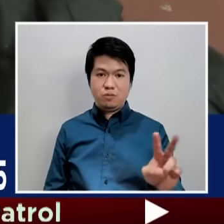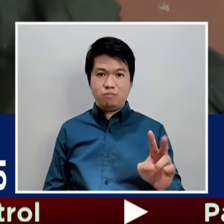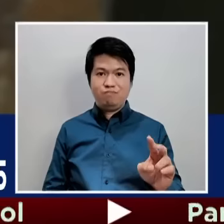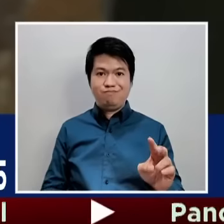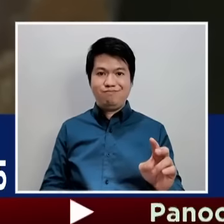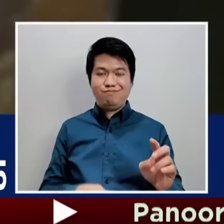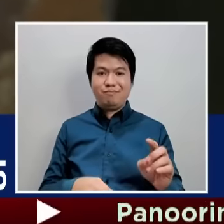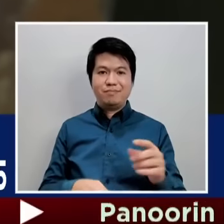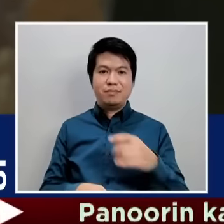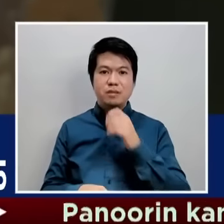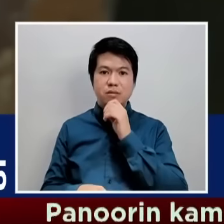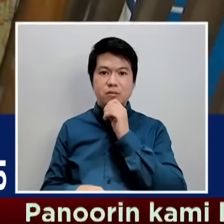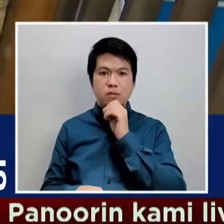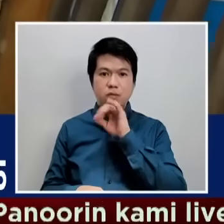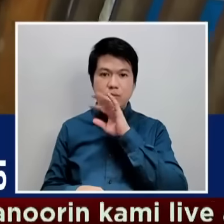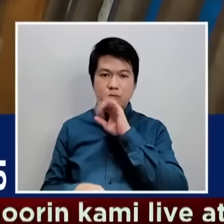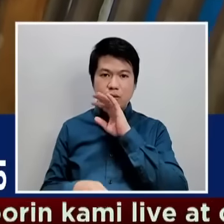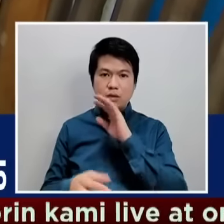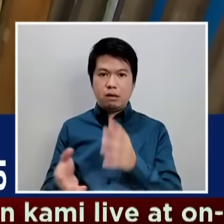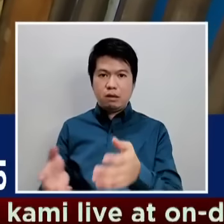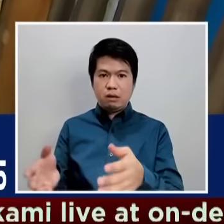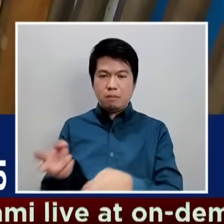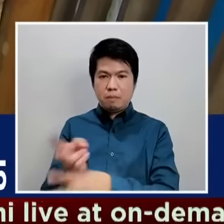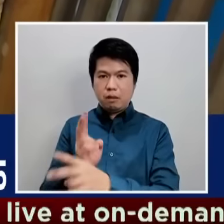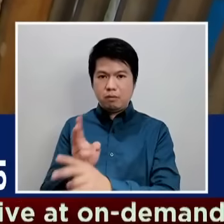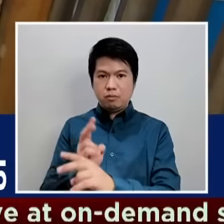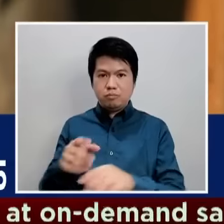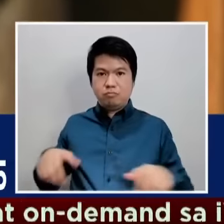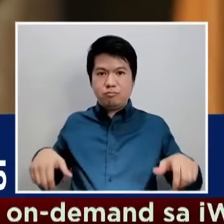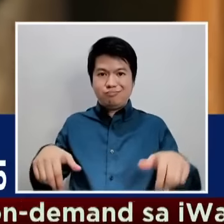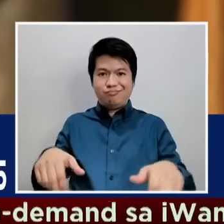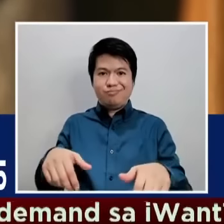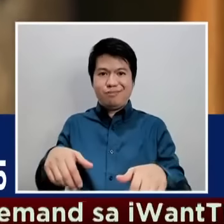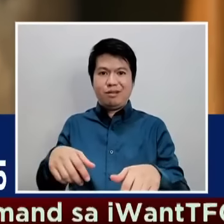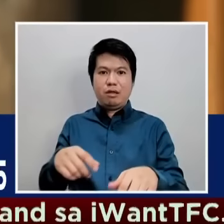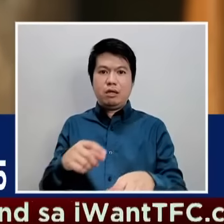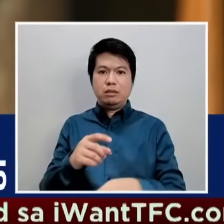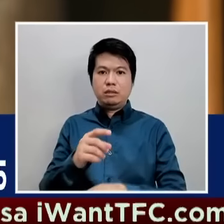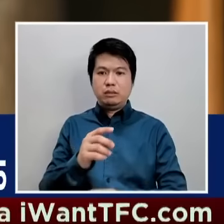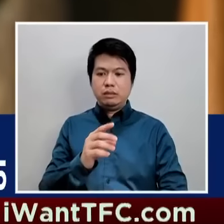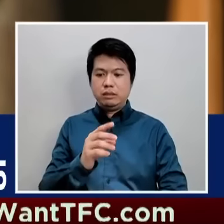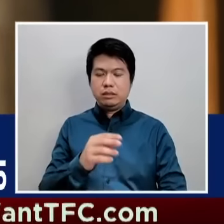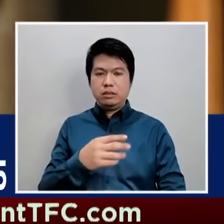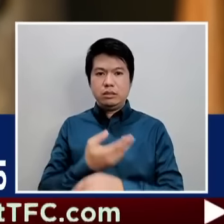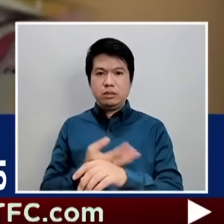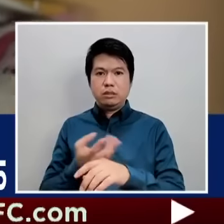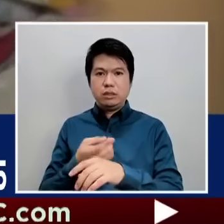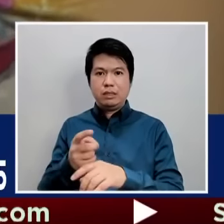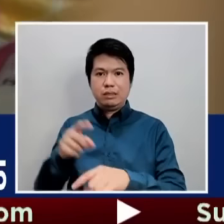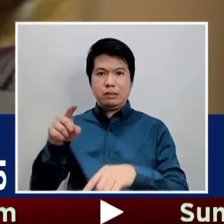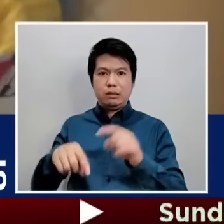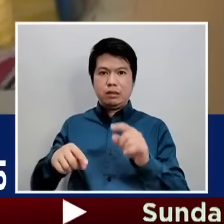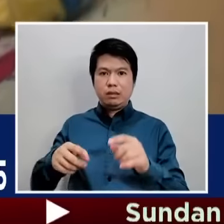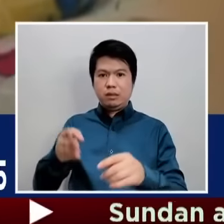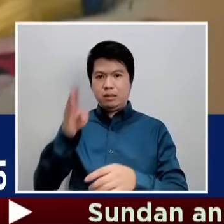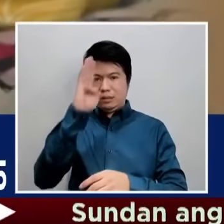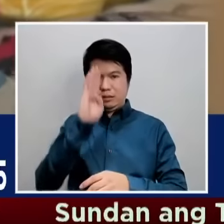na wheelchair mula sa barangay. Hindi na siya makatayo at makalakad mula ng madulas at mabalian ng balakang noong